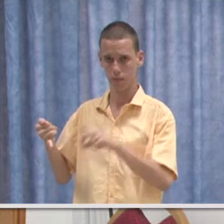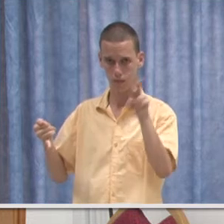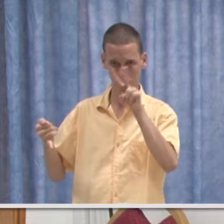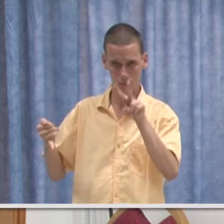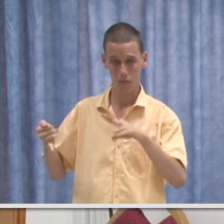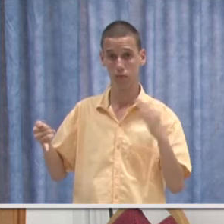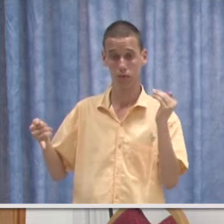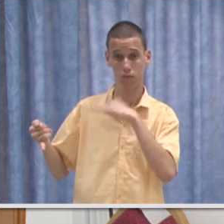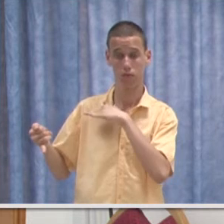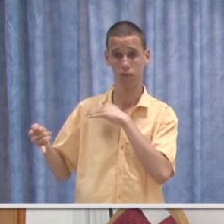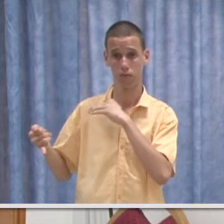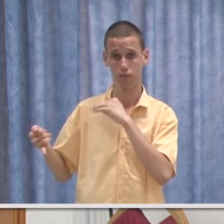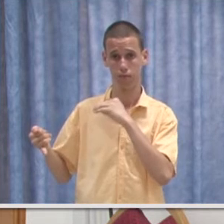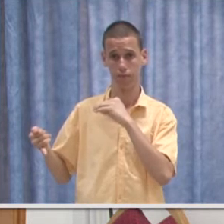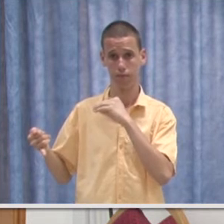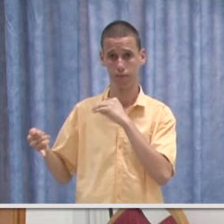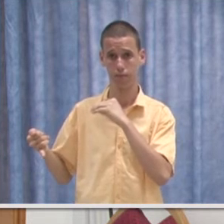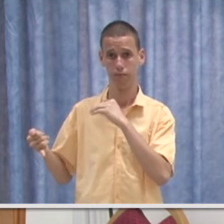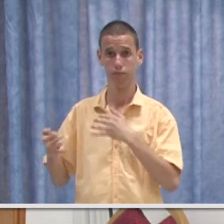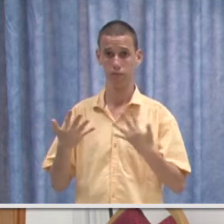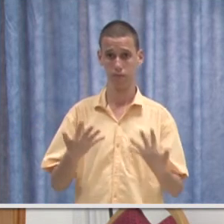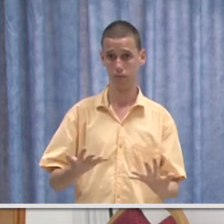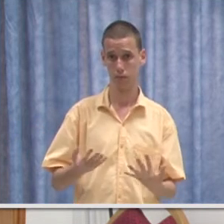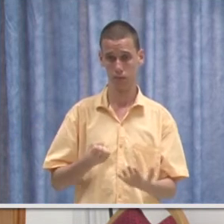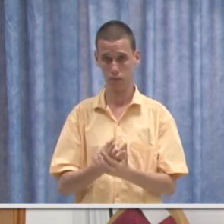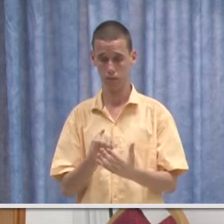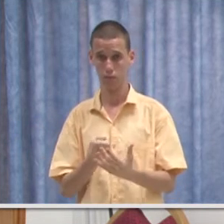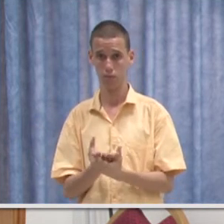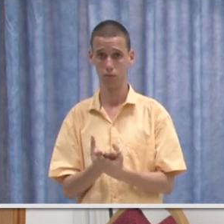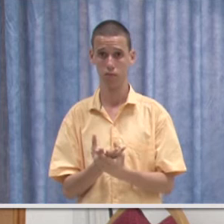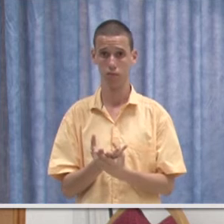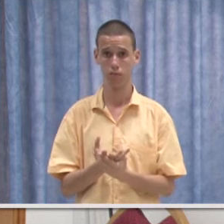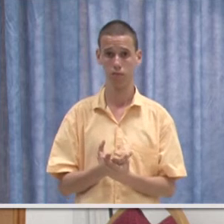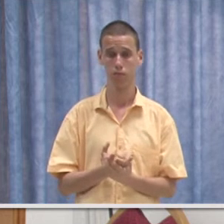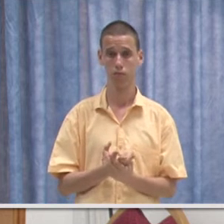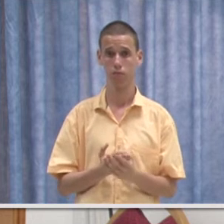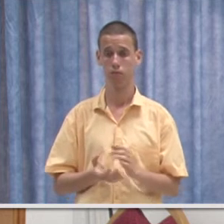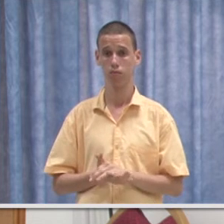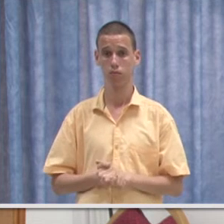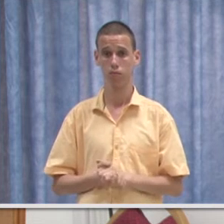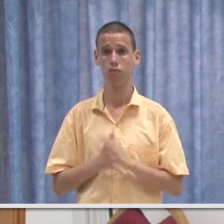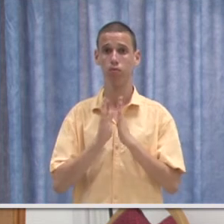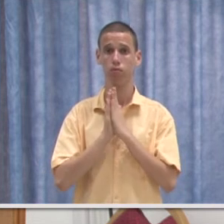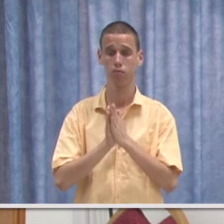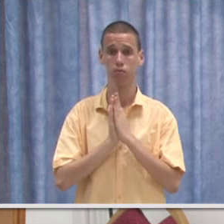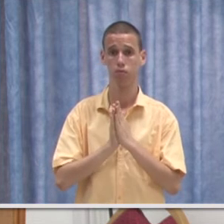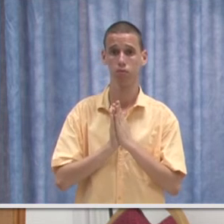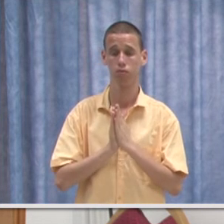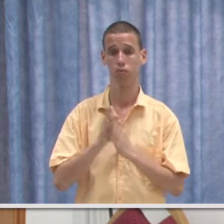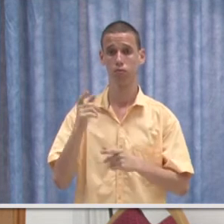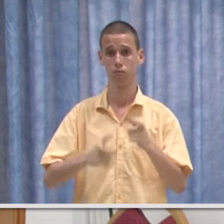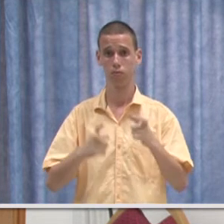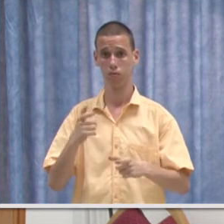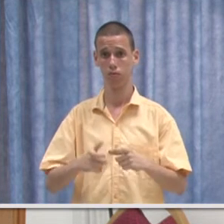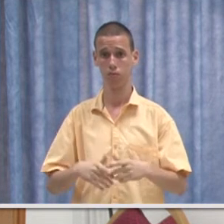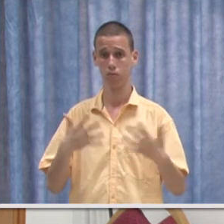nous besoin de passer aussi un message, le docteur Gédon, de passer un message pour tout le monde public sans autre